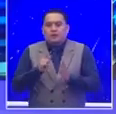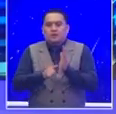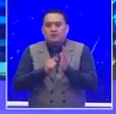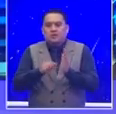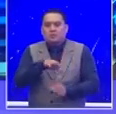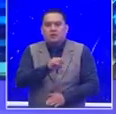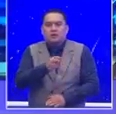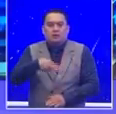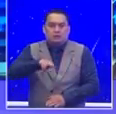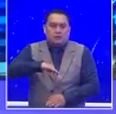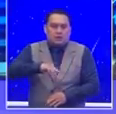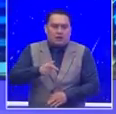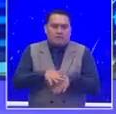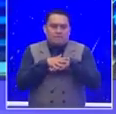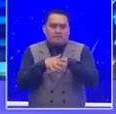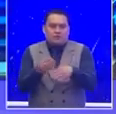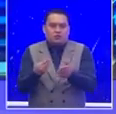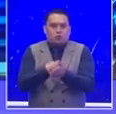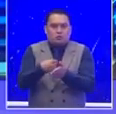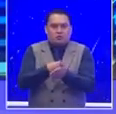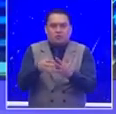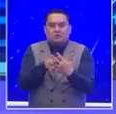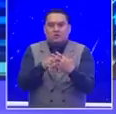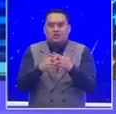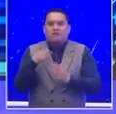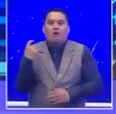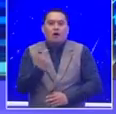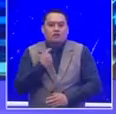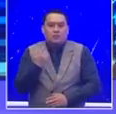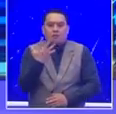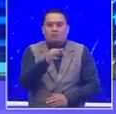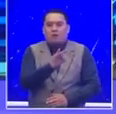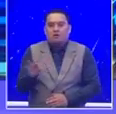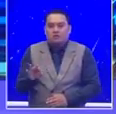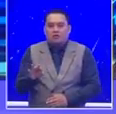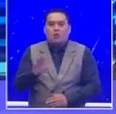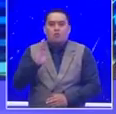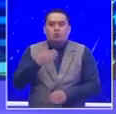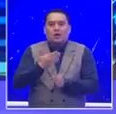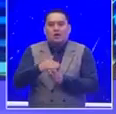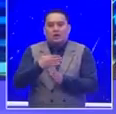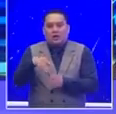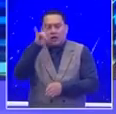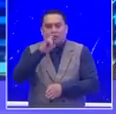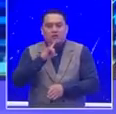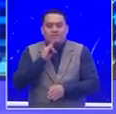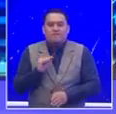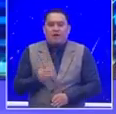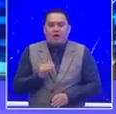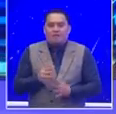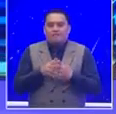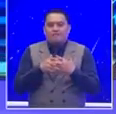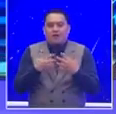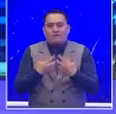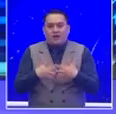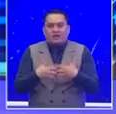70 миллиардов тенге будет выделено на субсидирование сельского хозяйства. Под 5% годовых будут кредитовать казахстанских фермеров для